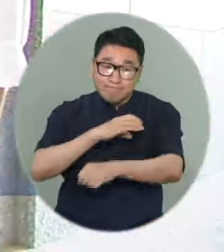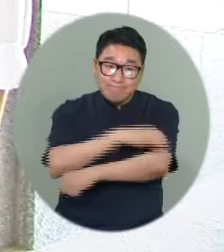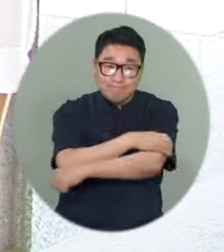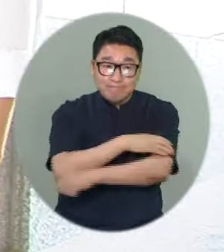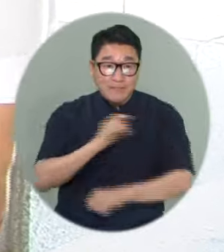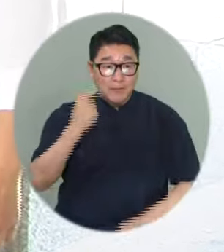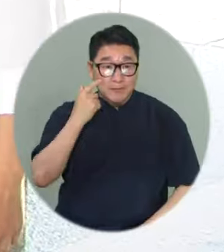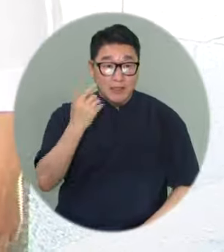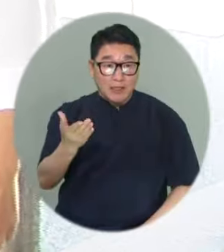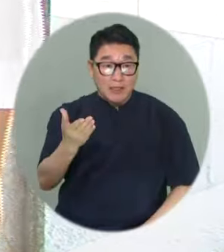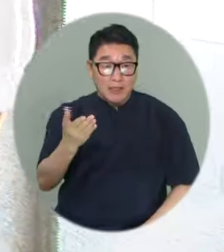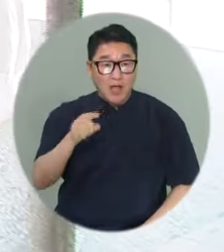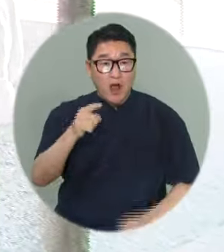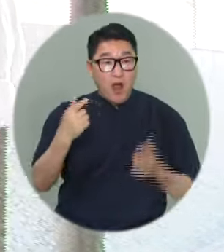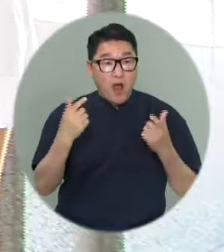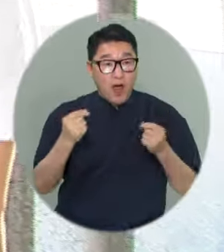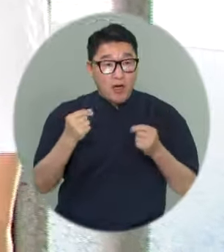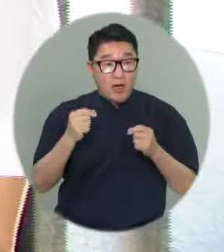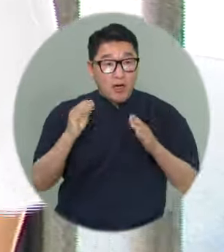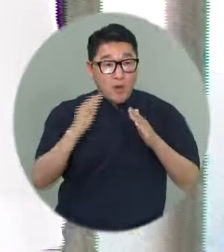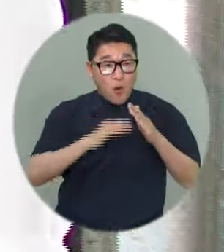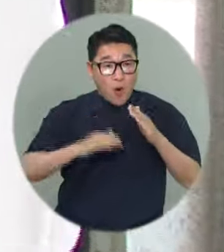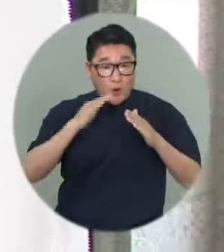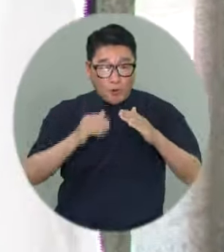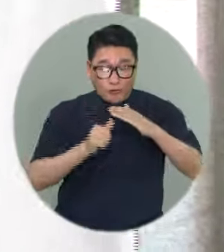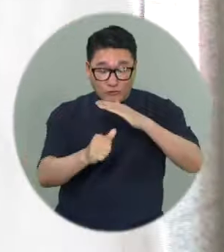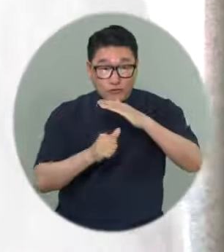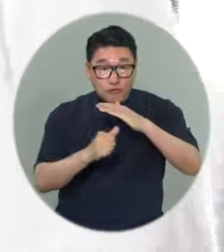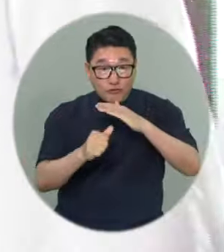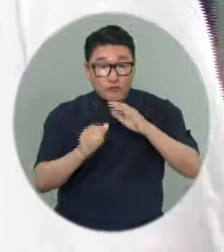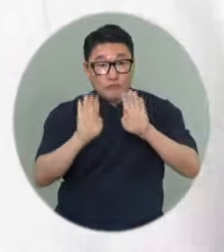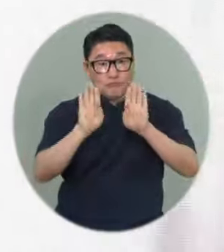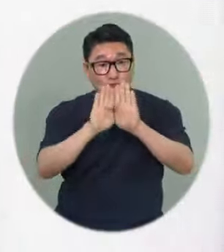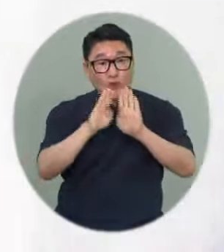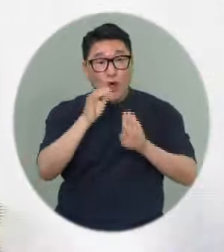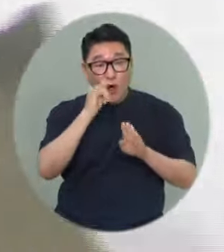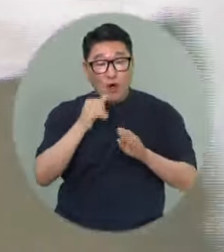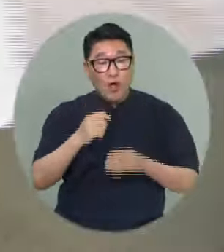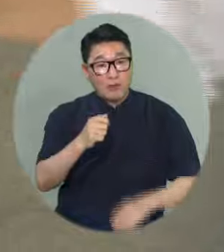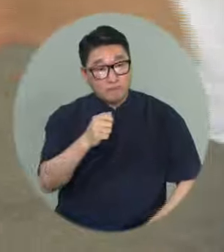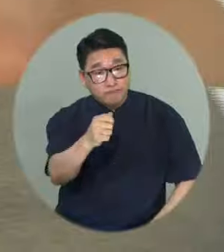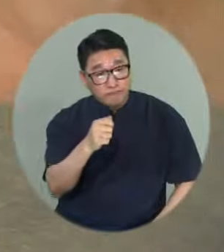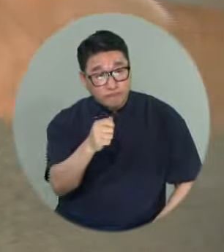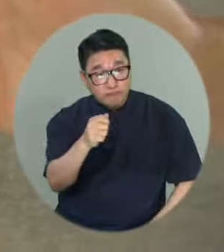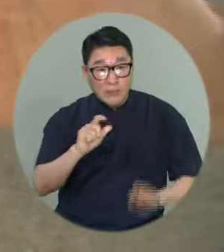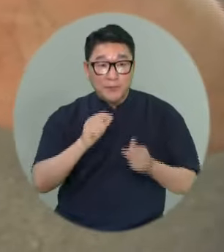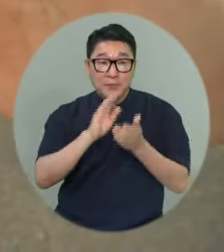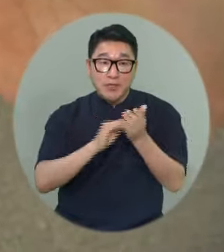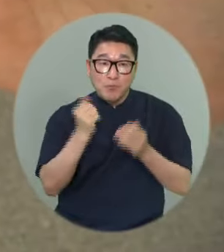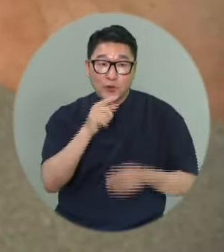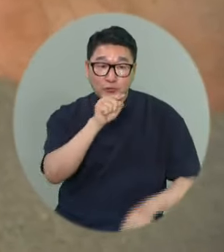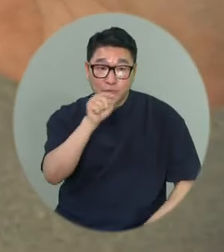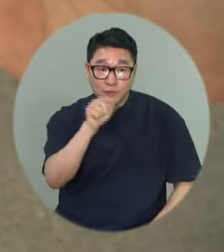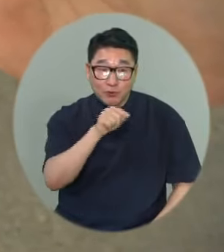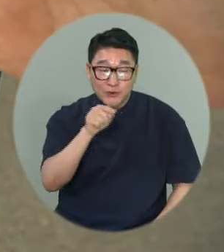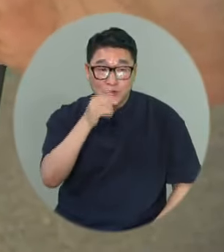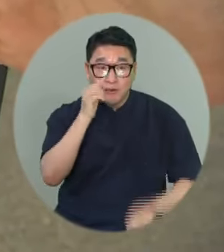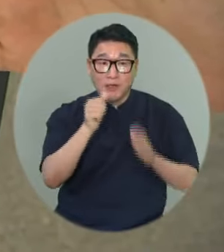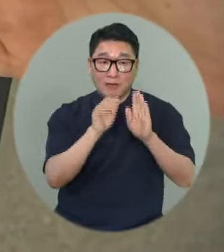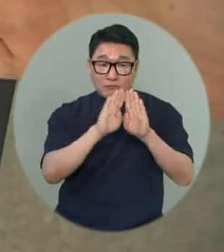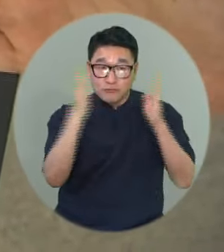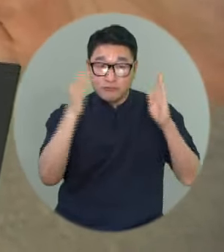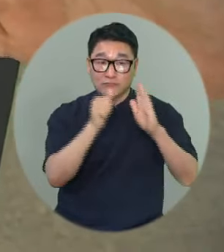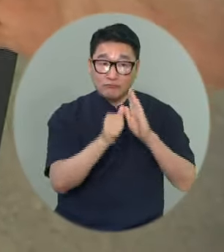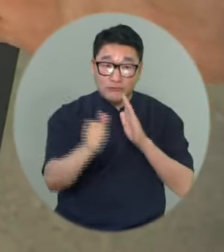아니냐. 이처럼 아파트 공동 현관에는 출입문이 설치돼 있어 출입 카드를 찍거나 비밀번호를 눌러야만 들어갈 수